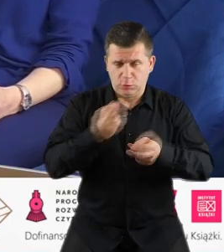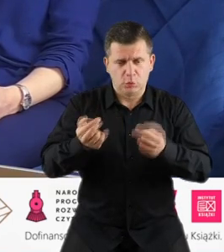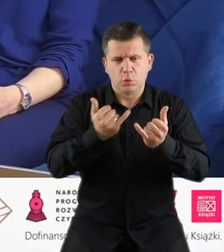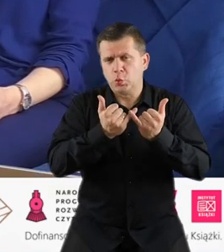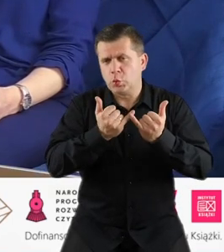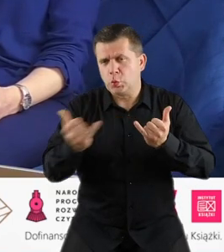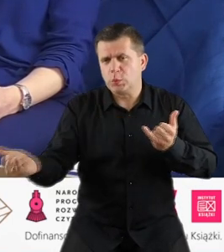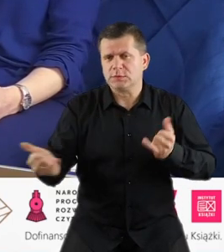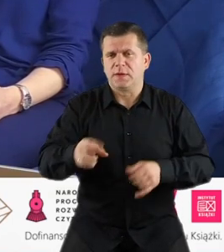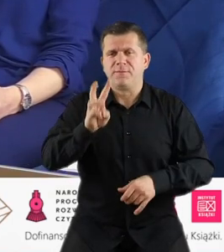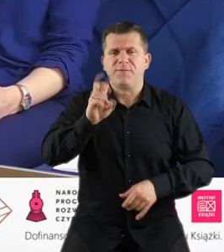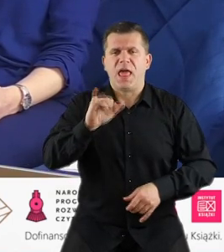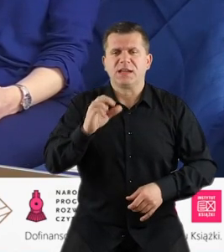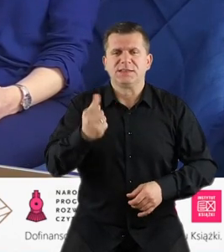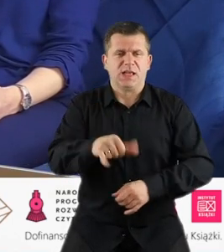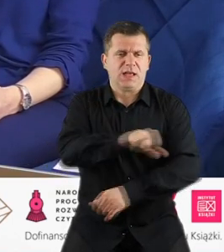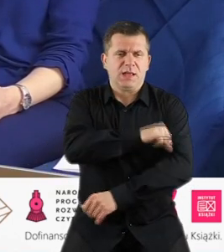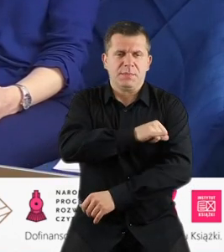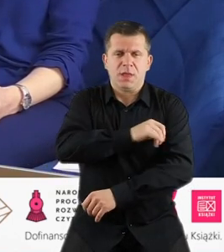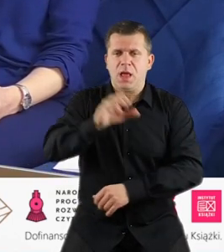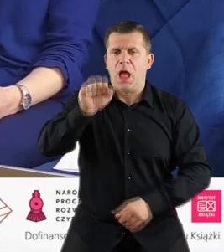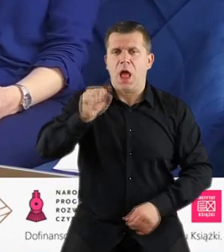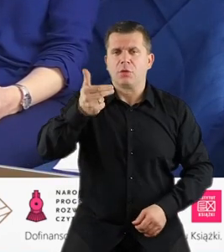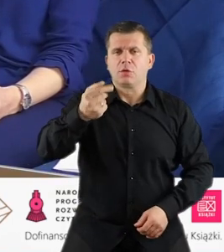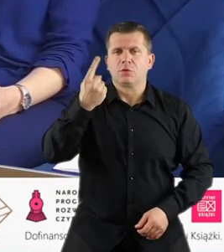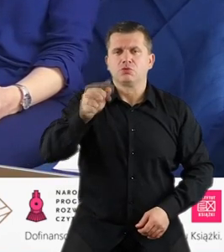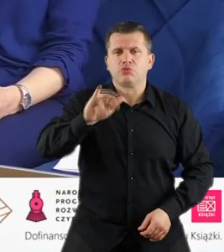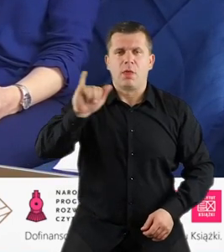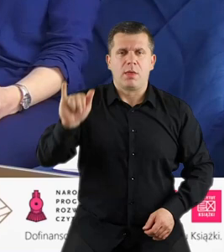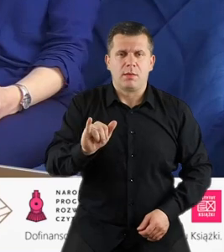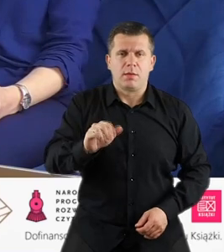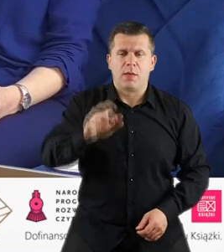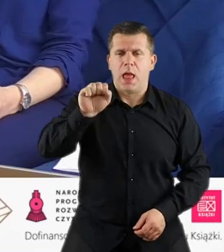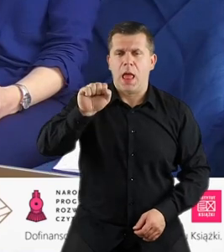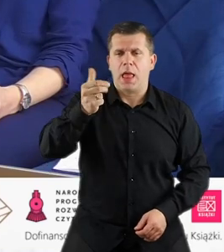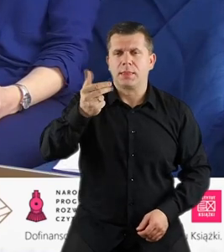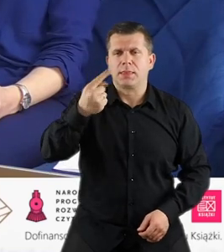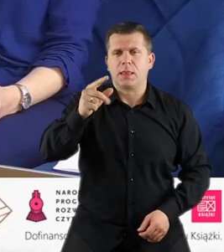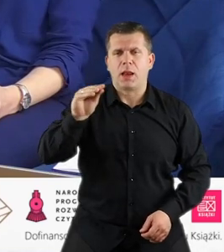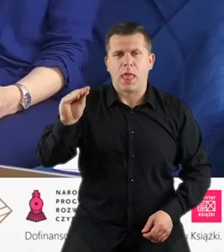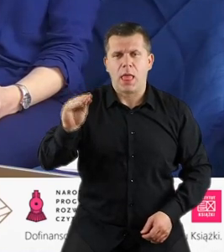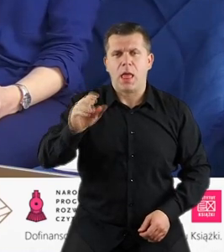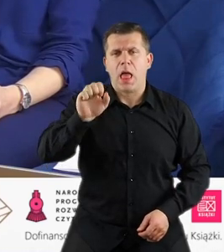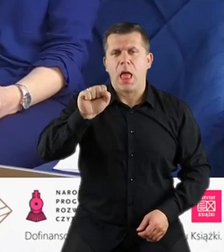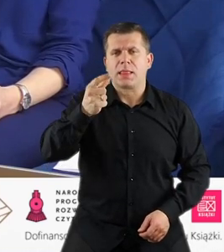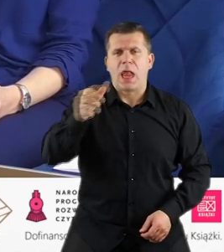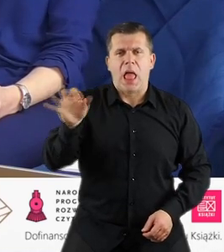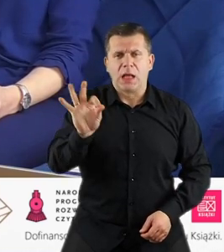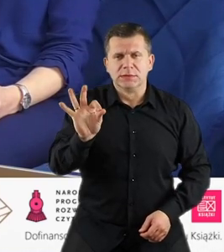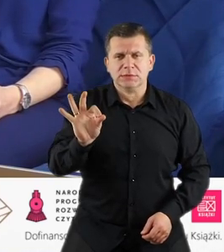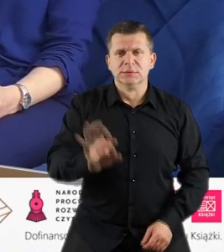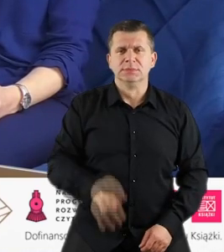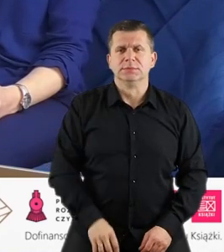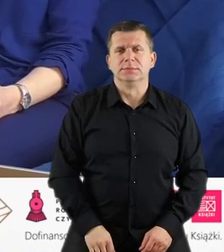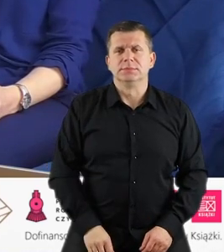szukałam różnych wersji imienia Andrzej. Andrzej, Andrę, Andreas,